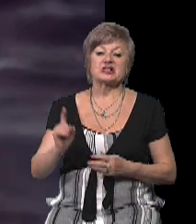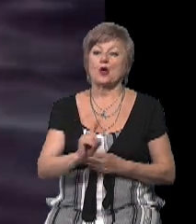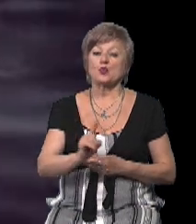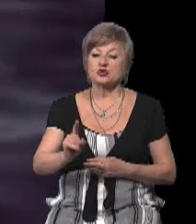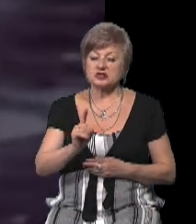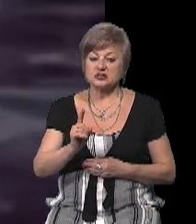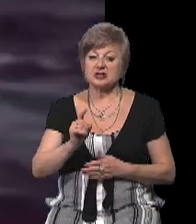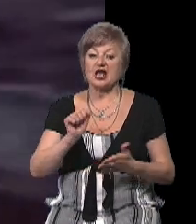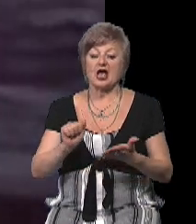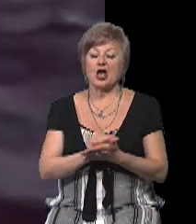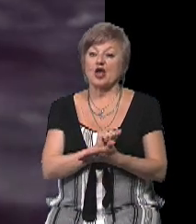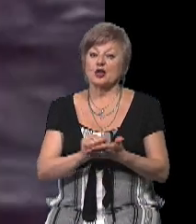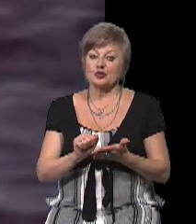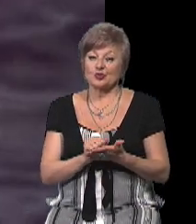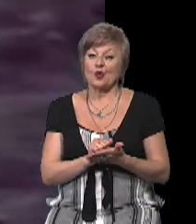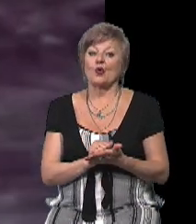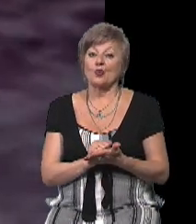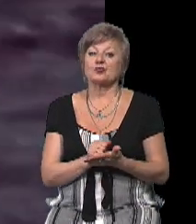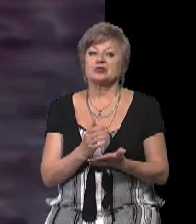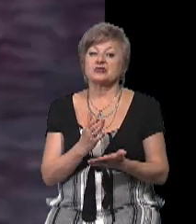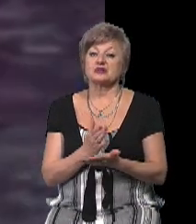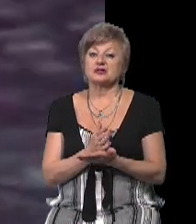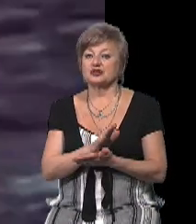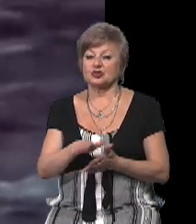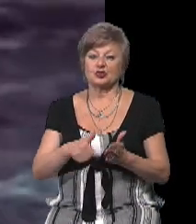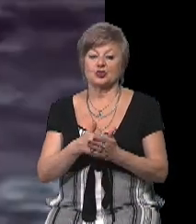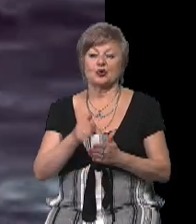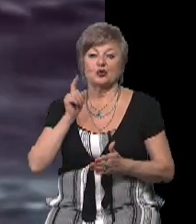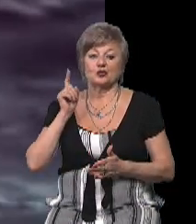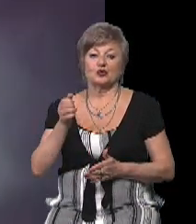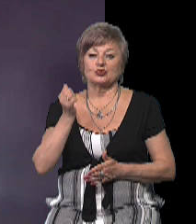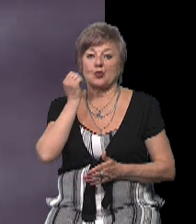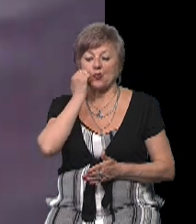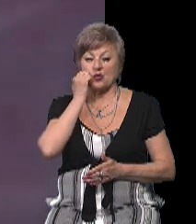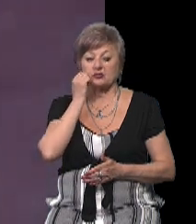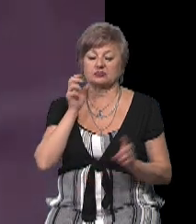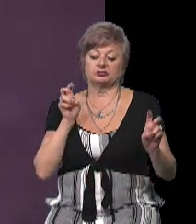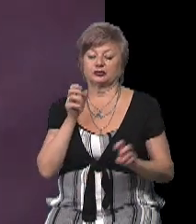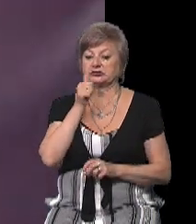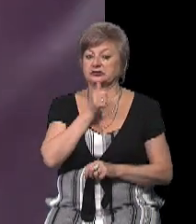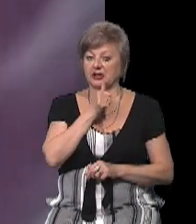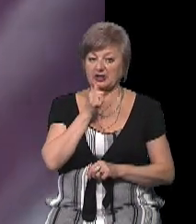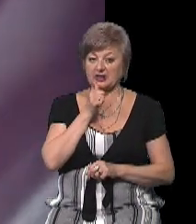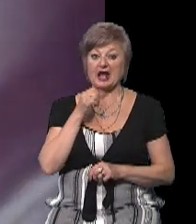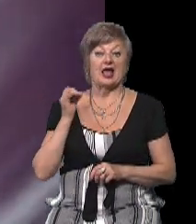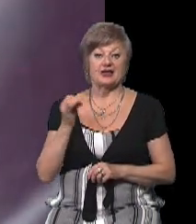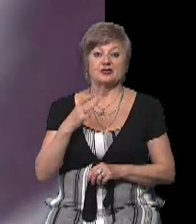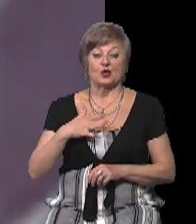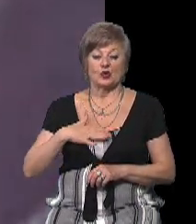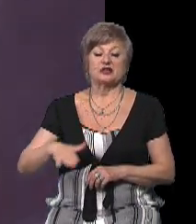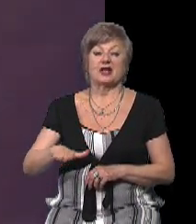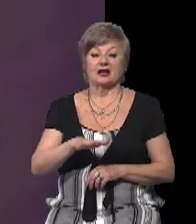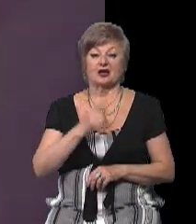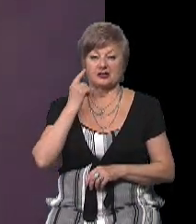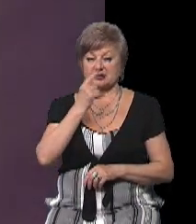музею, документи стосовно цих подій знаходяться й досі у Москві під грифом «Секретно». Досліджував історію нашого краю за спогадами